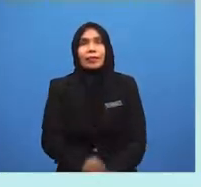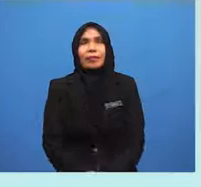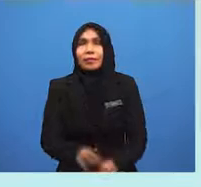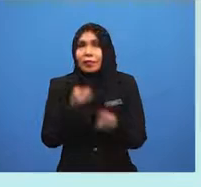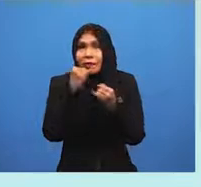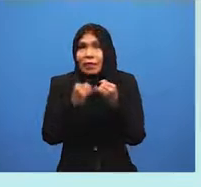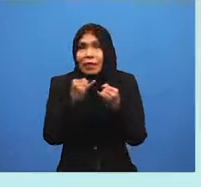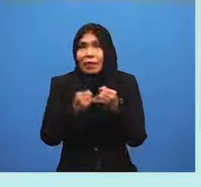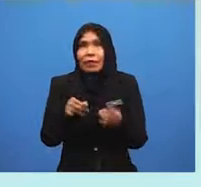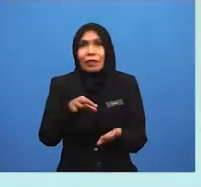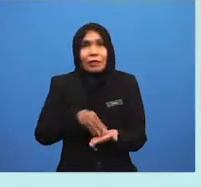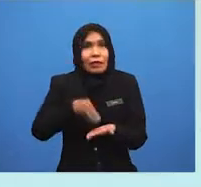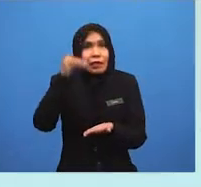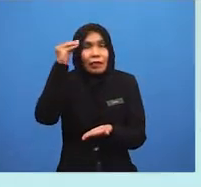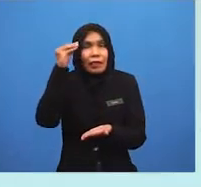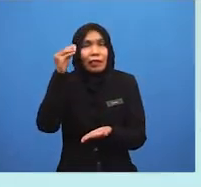murid dapat